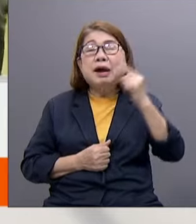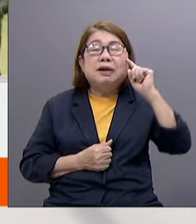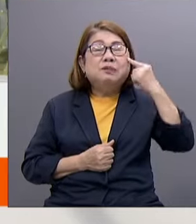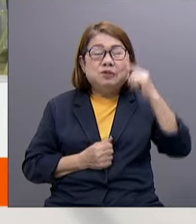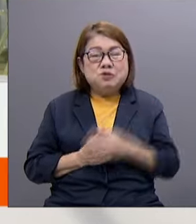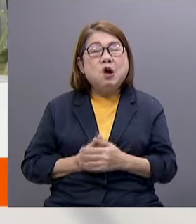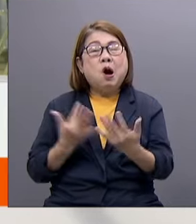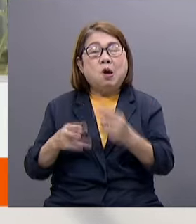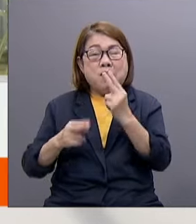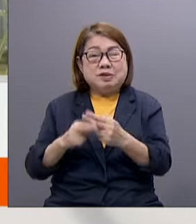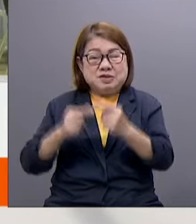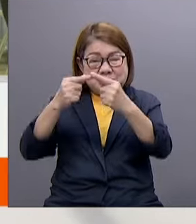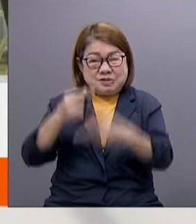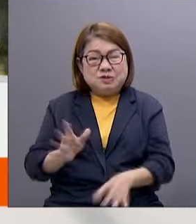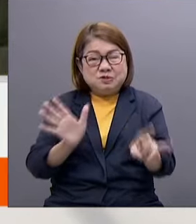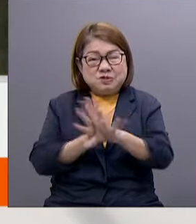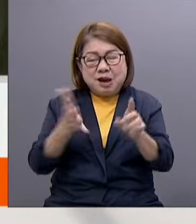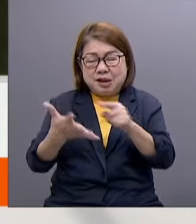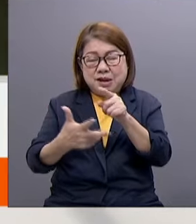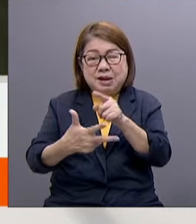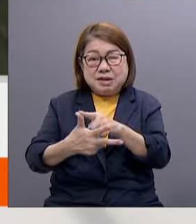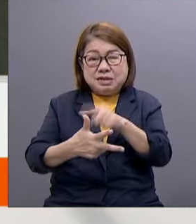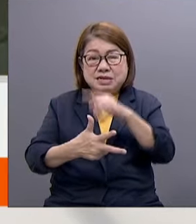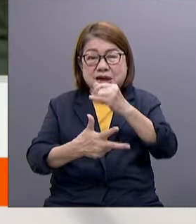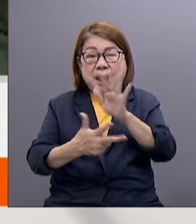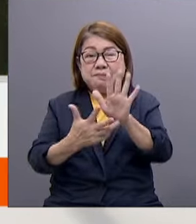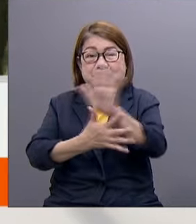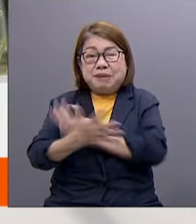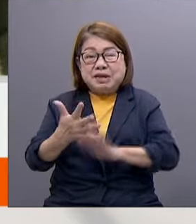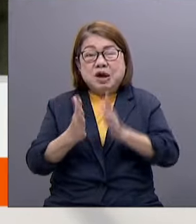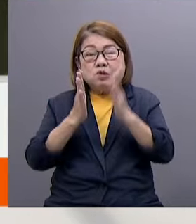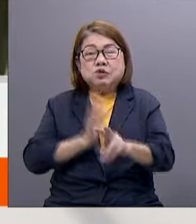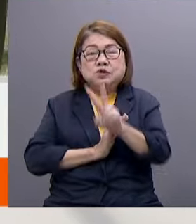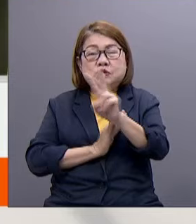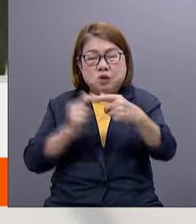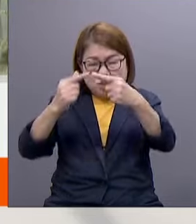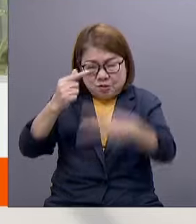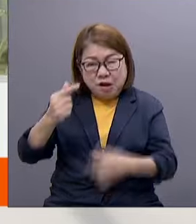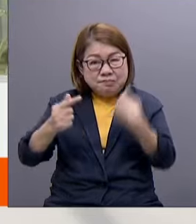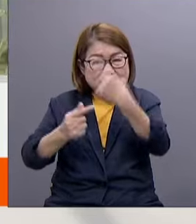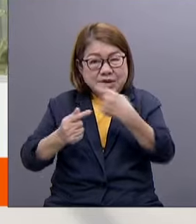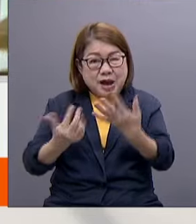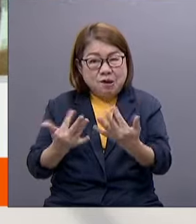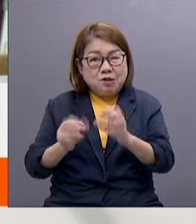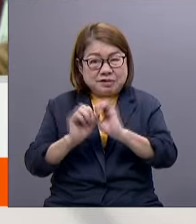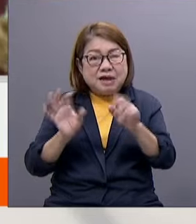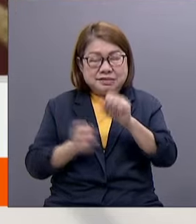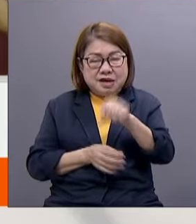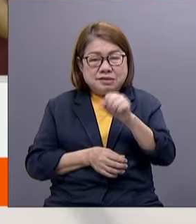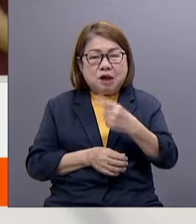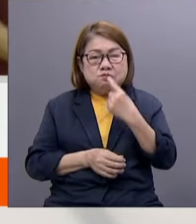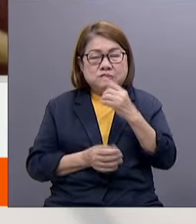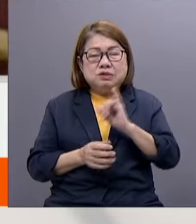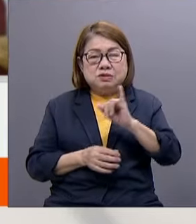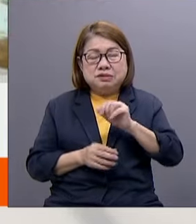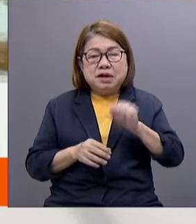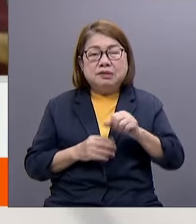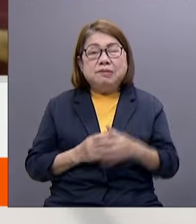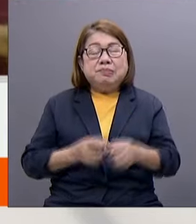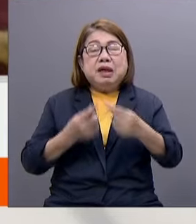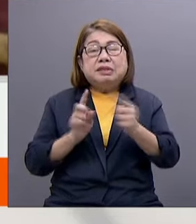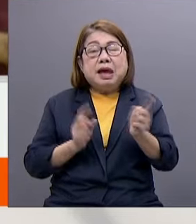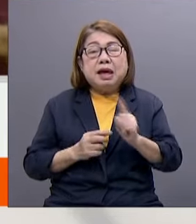ชื่อสุดท้ายไหมคะคุณนรากรว่าท้ายที่สุดมันน่าจะประเมินกันได้จริงๆตอนนั้นหรือเปล่าคะ ใช่ใช่ใช่ตรงแต่ว่าถ้า